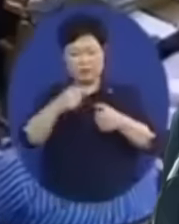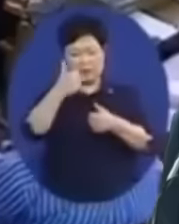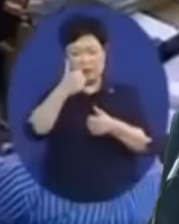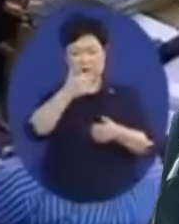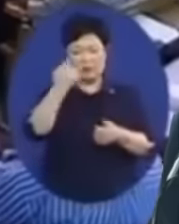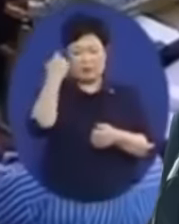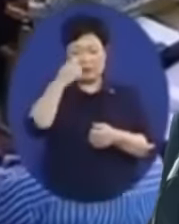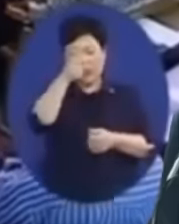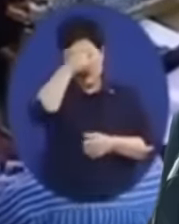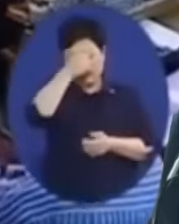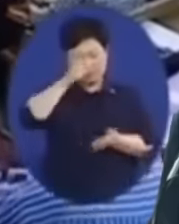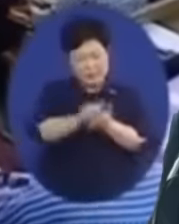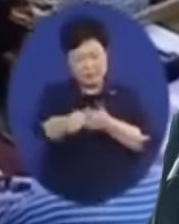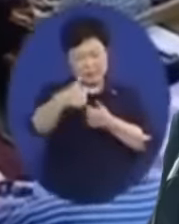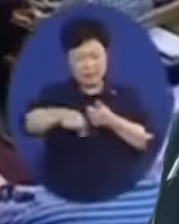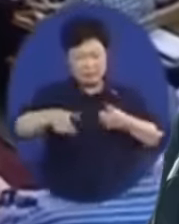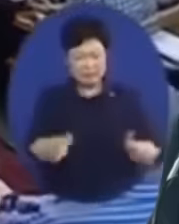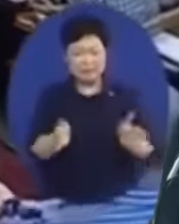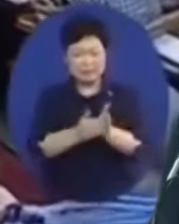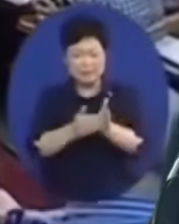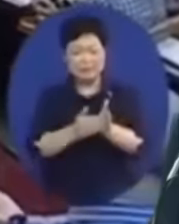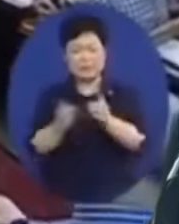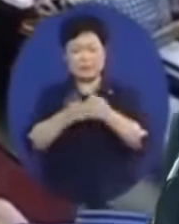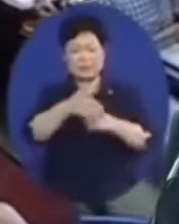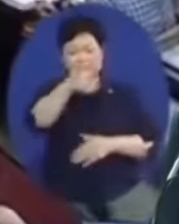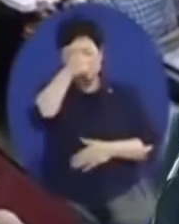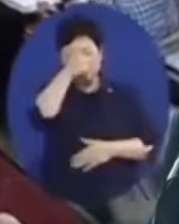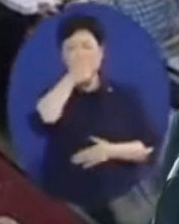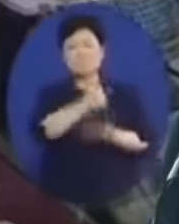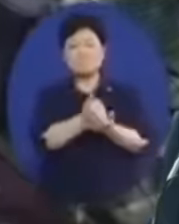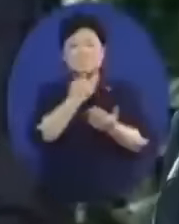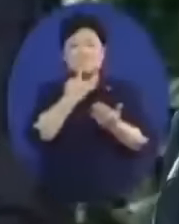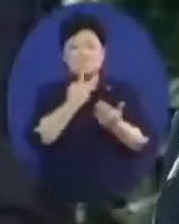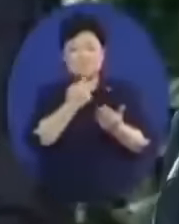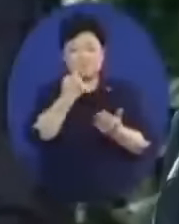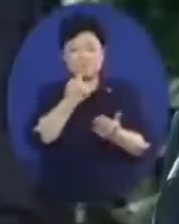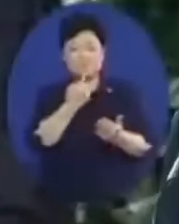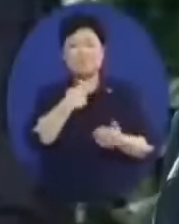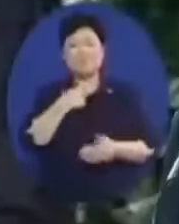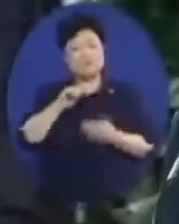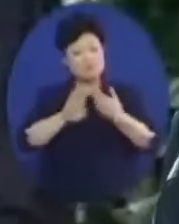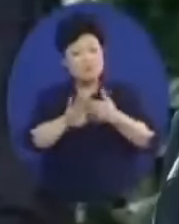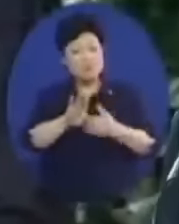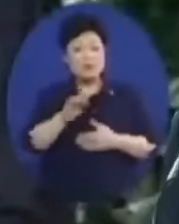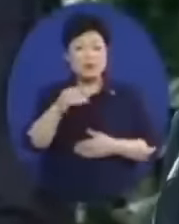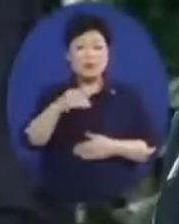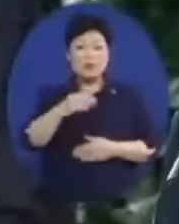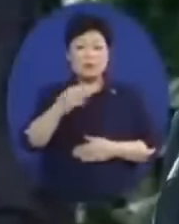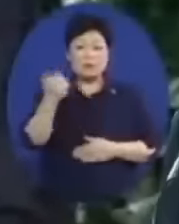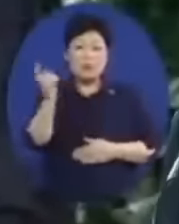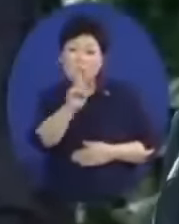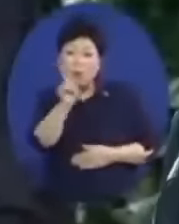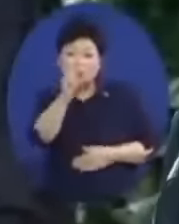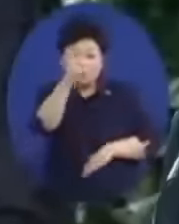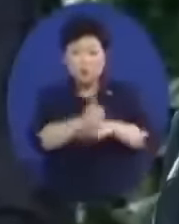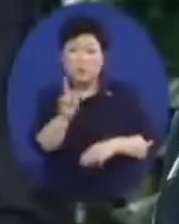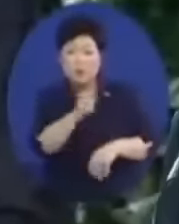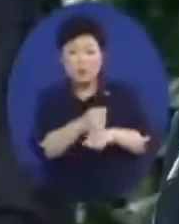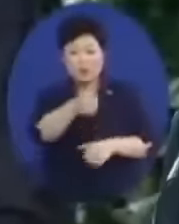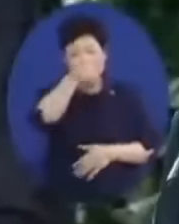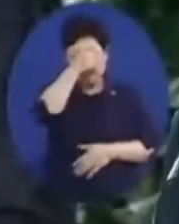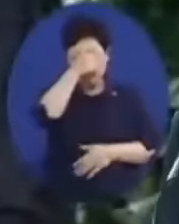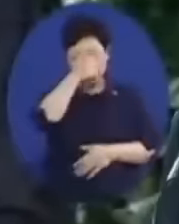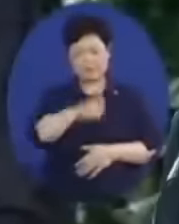낳았습니다. 그러면 아담이 타락한 후 정체성은 어떻게 되겠습니까? 어떻게 됐습니까?